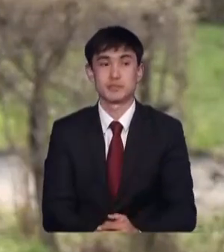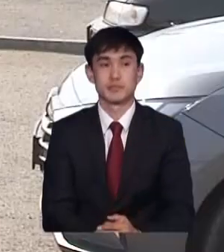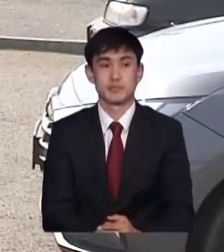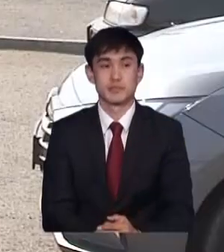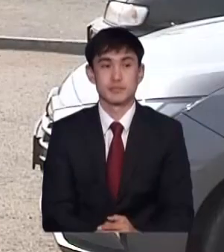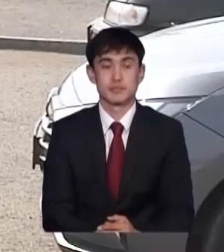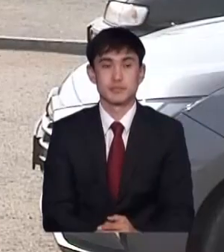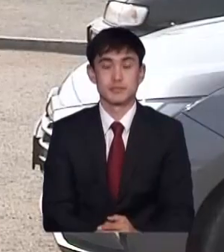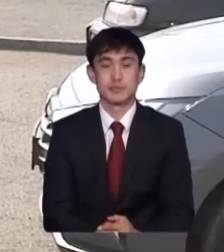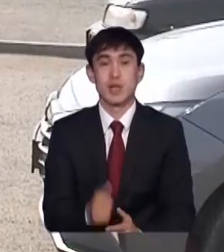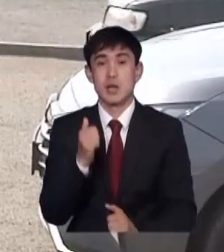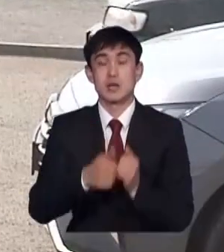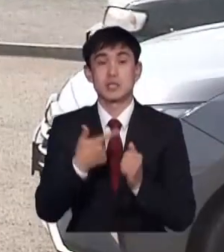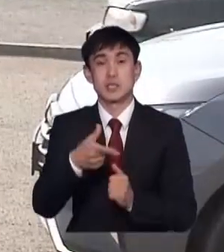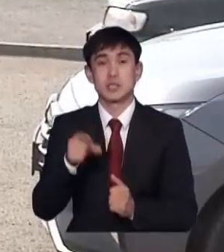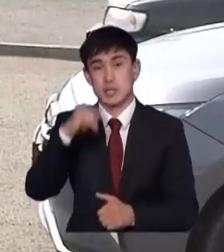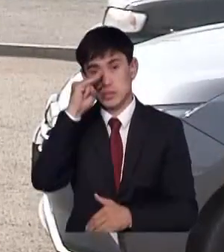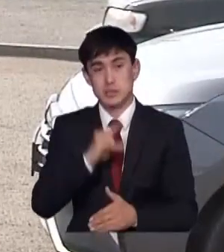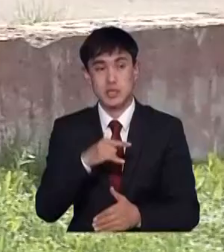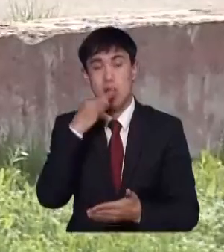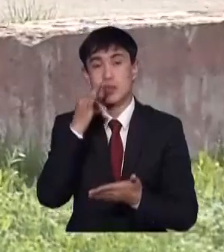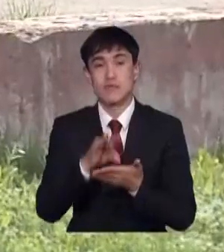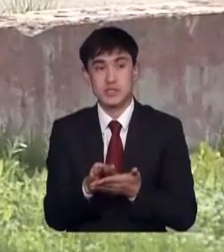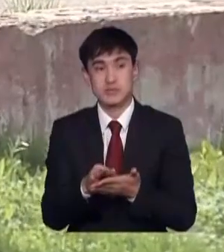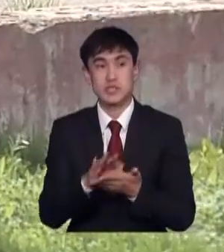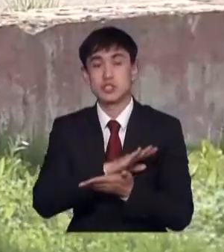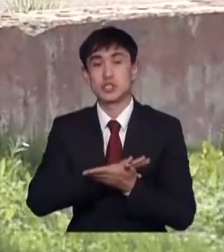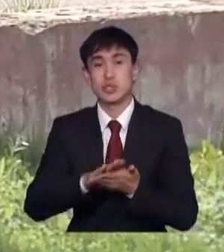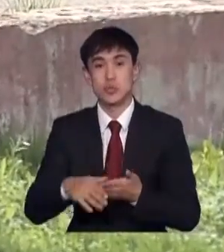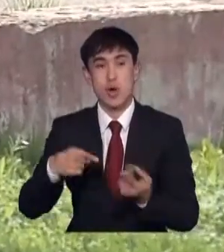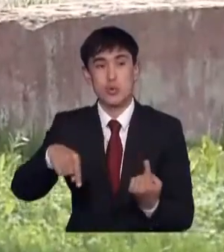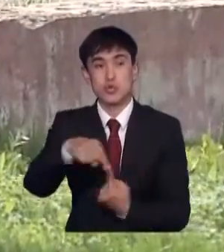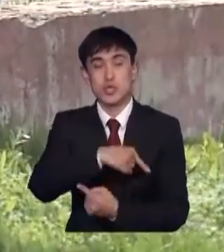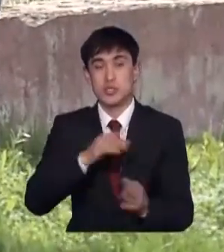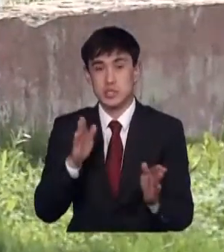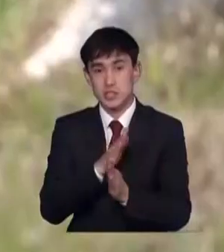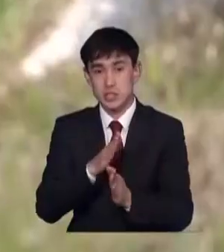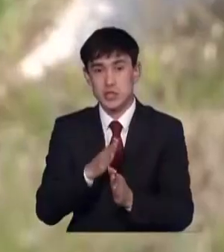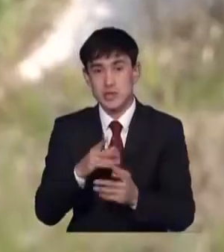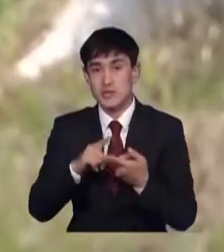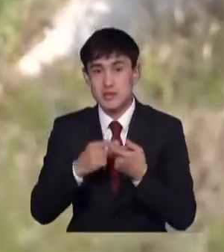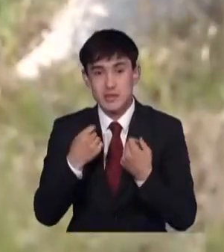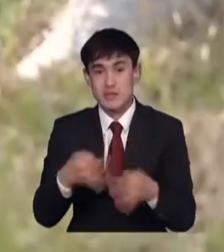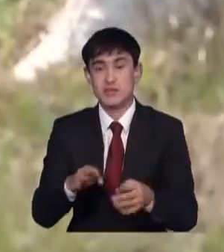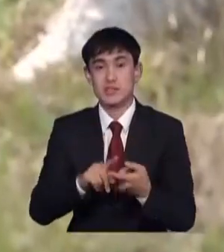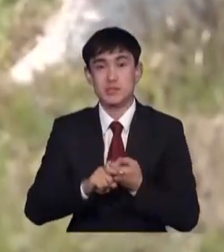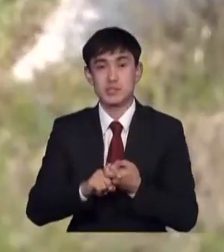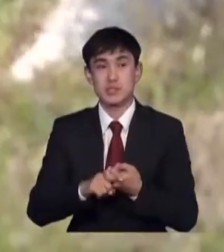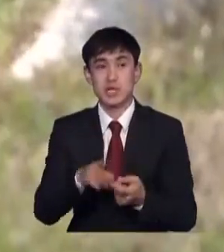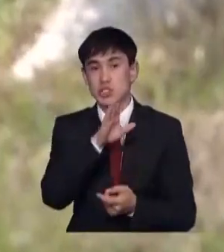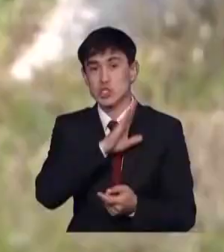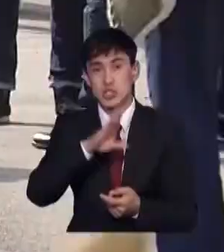месяца каждый гражданин Казахстана ответственен за чистоту окружающей среды вне зависимости от половой